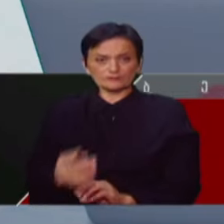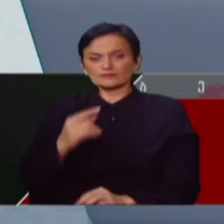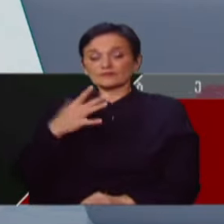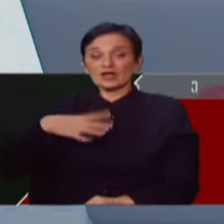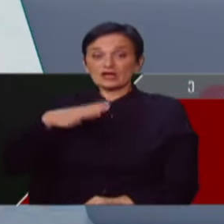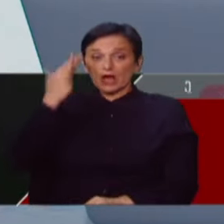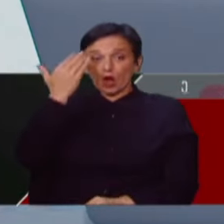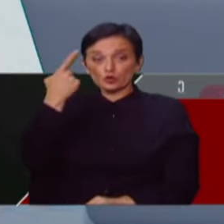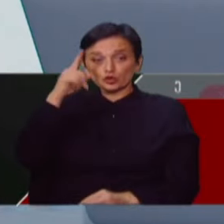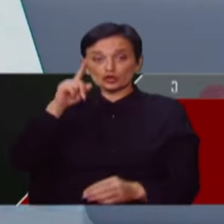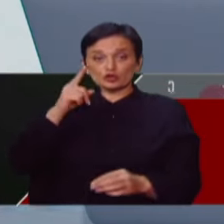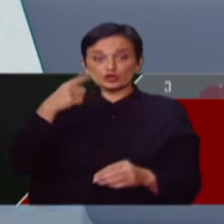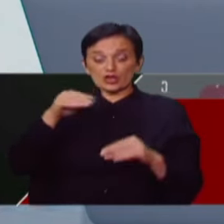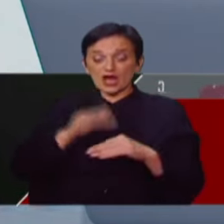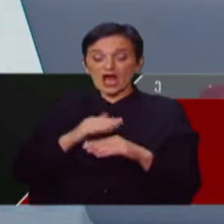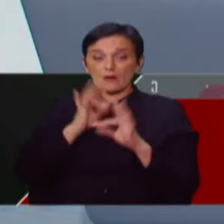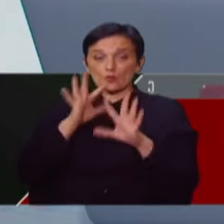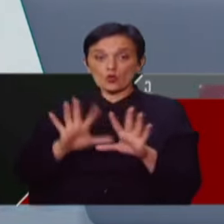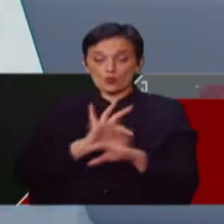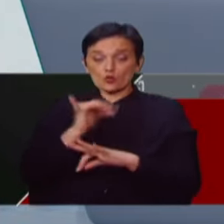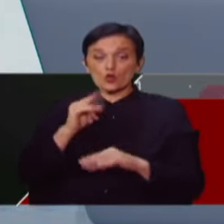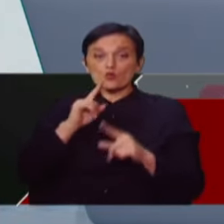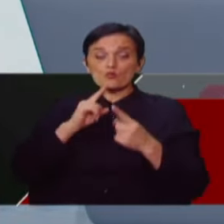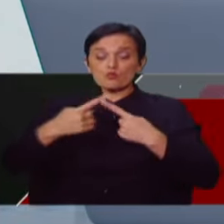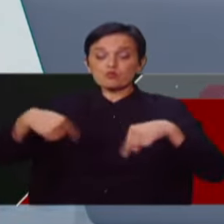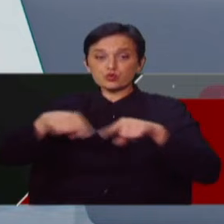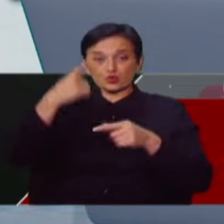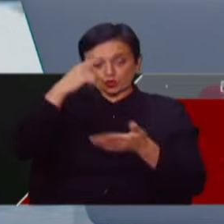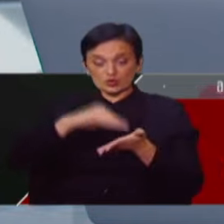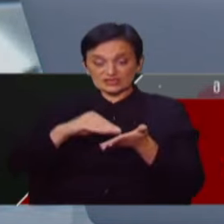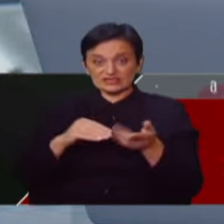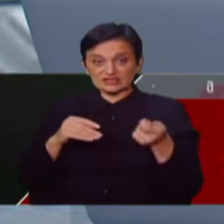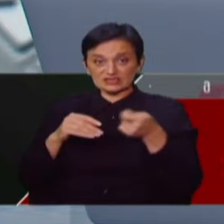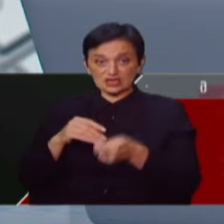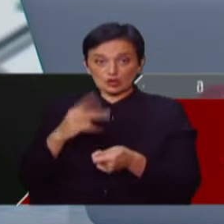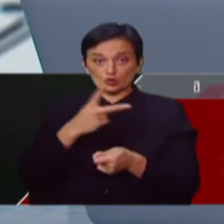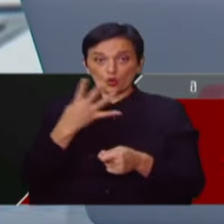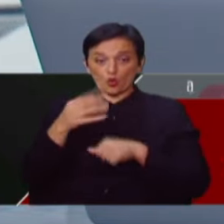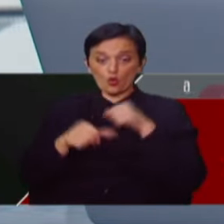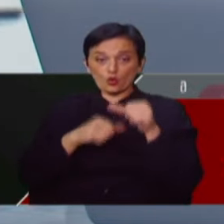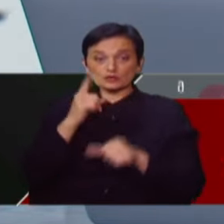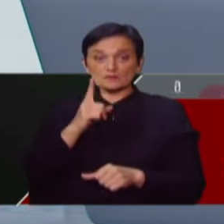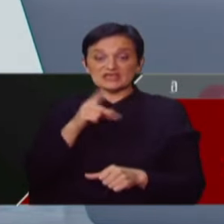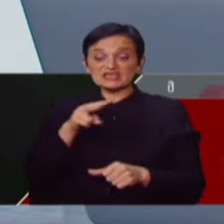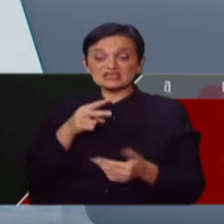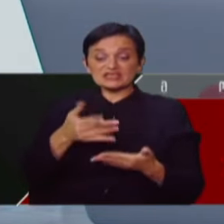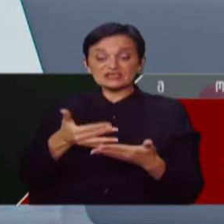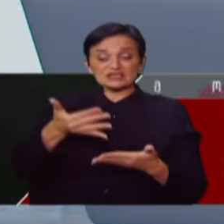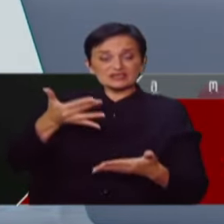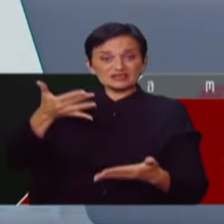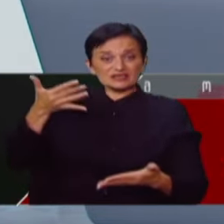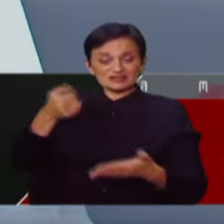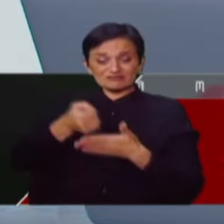ქართული ოცნების მიერ შემუშავებული ამნისტიის პროექტი დღეს ბიუროს ხდომაზე დაინიცირდება. ამნისტია 2024 წლის 1 ივლისამდე ჩადენილ მთელ